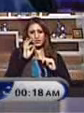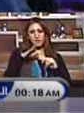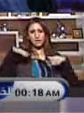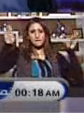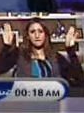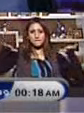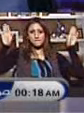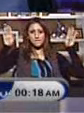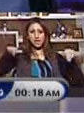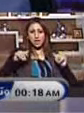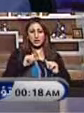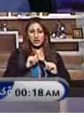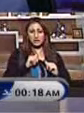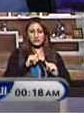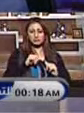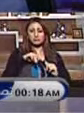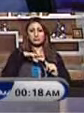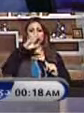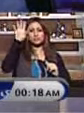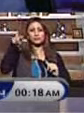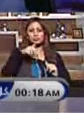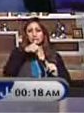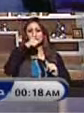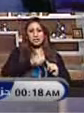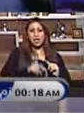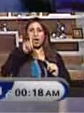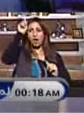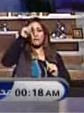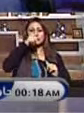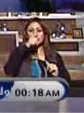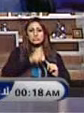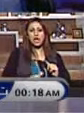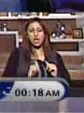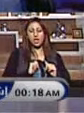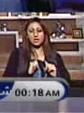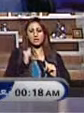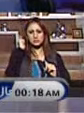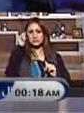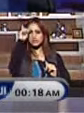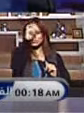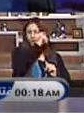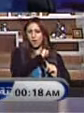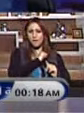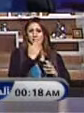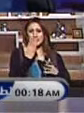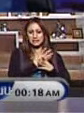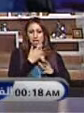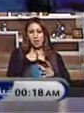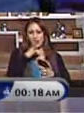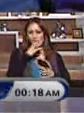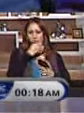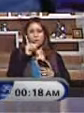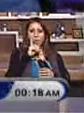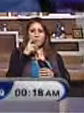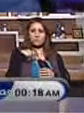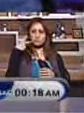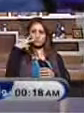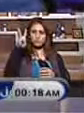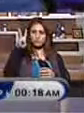الملائكه عرش الرحمن خشيه ان يسقط من غضب الجبار سبحانه ده نظره لا اشاح